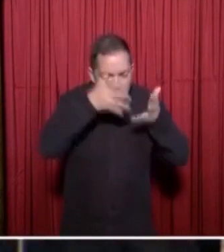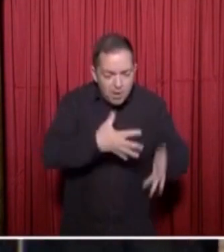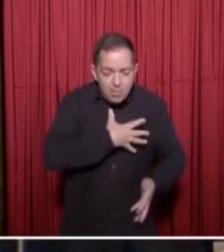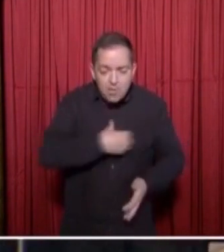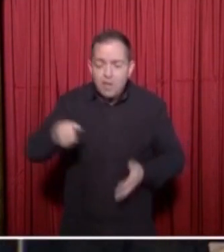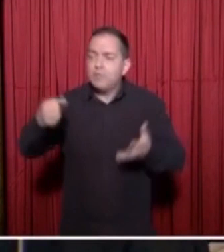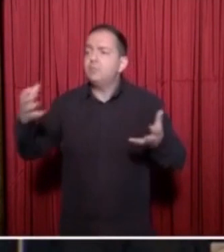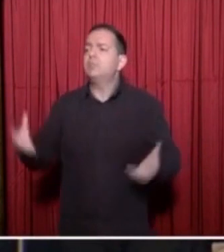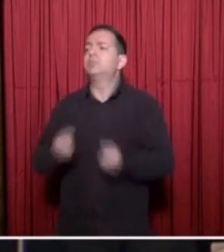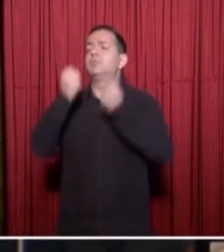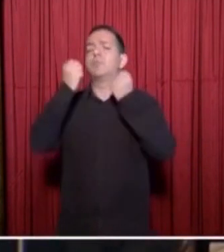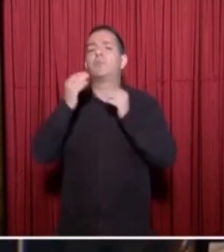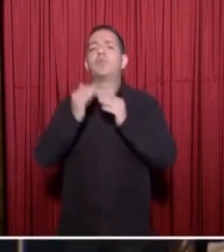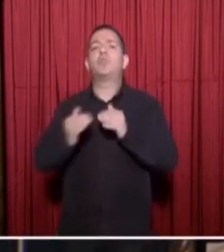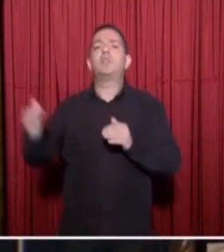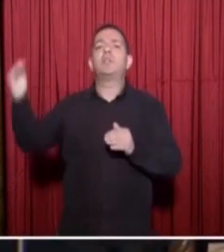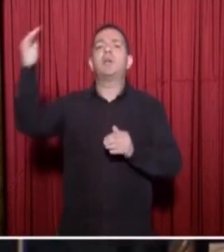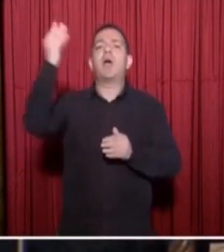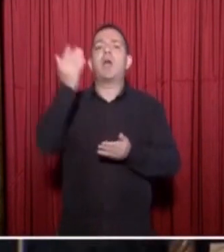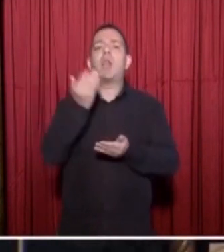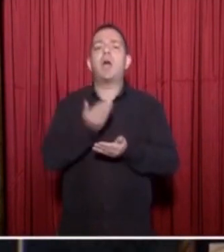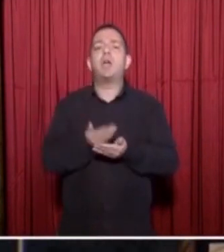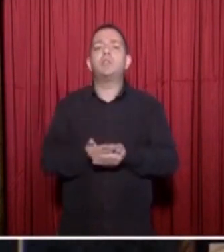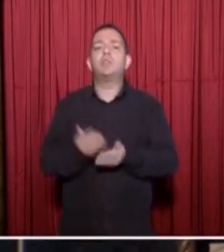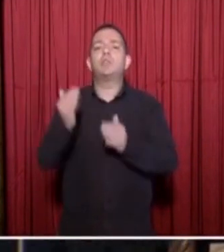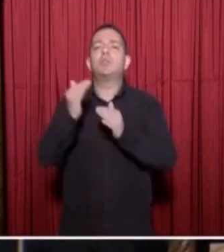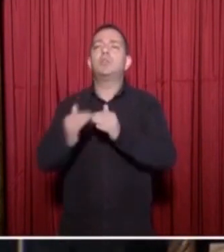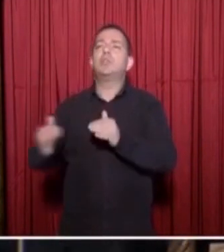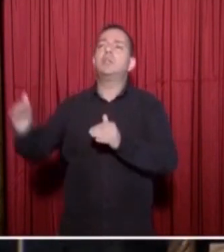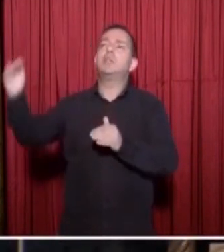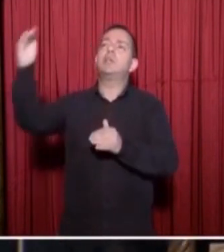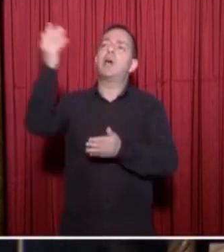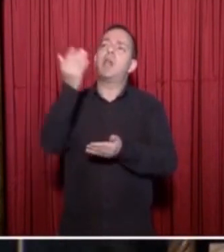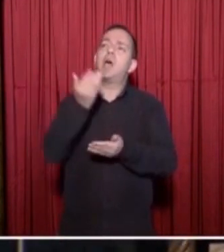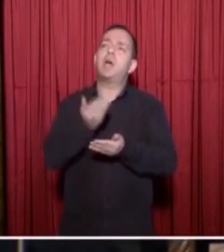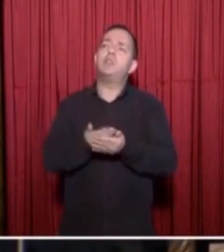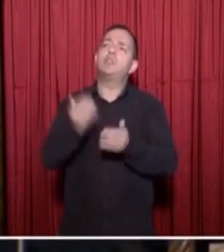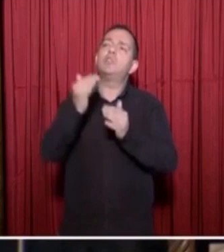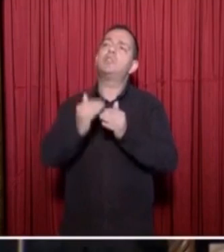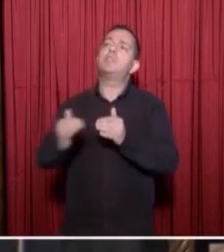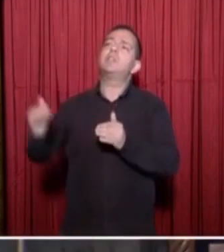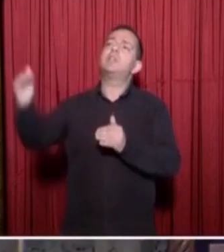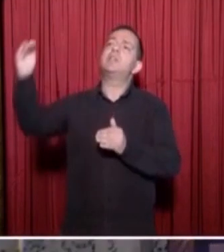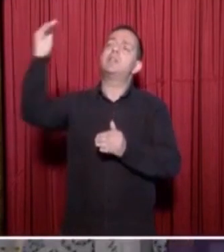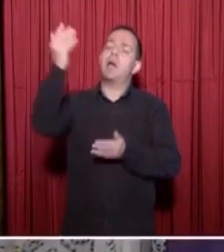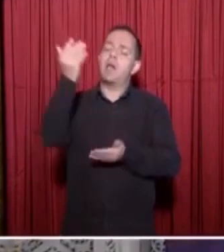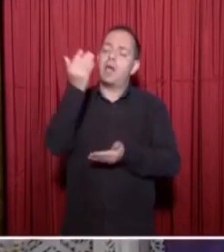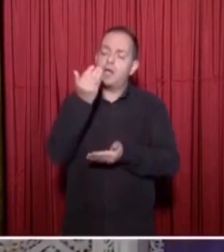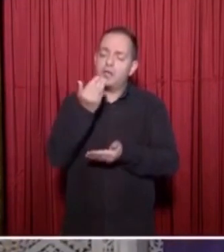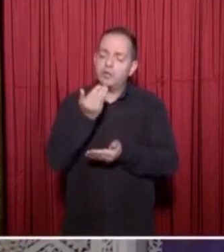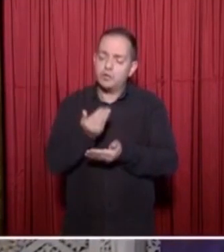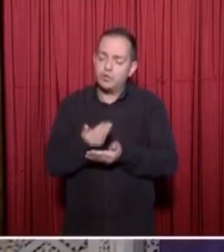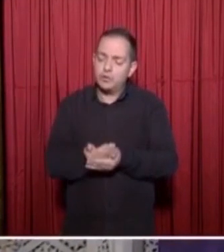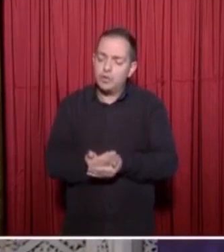με. Κύριε ελέησον, Κύριε ελέησον, Κύριε ελέησον, Κύριε ελέησον, Κύριε ελέησον, Κύριε